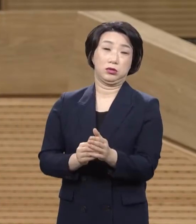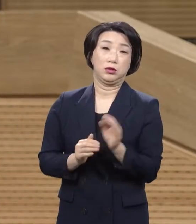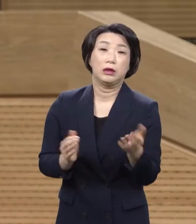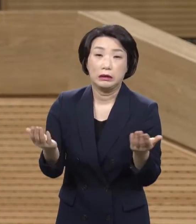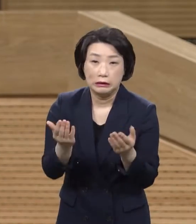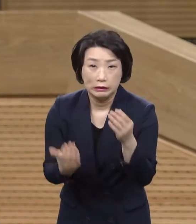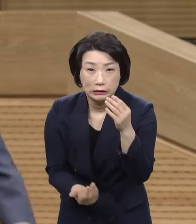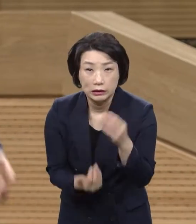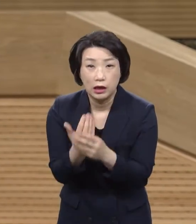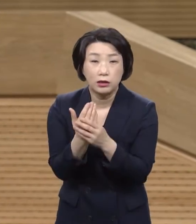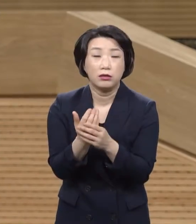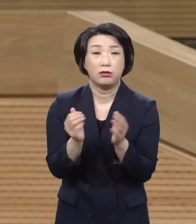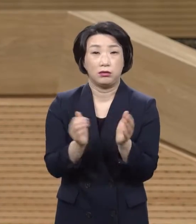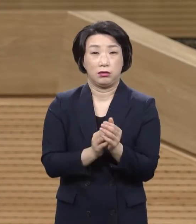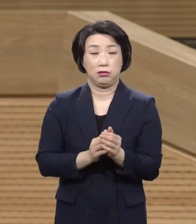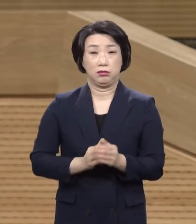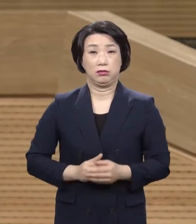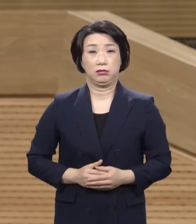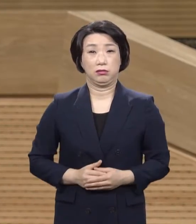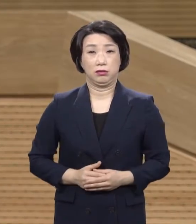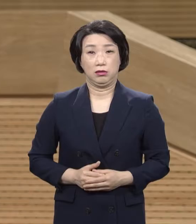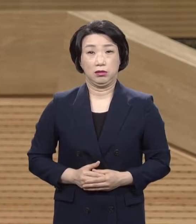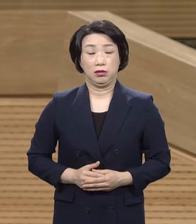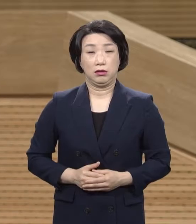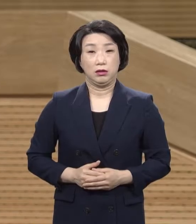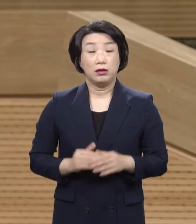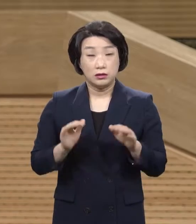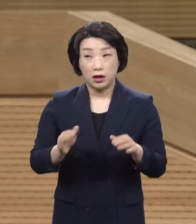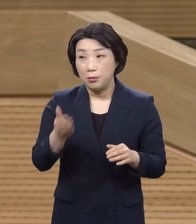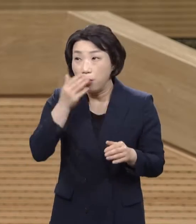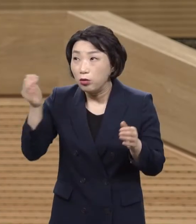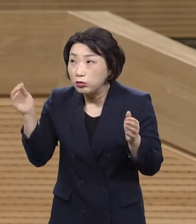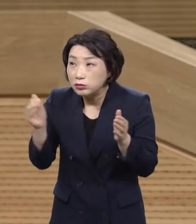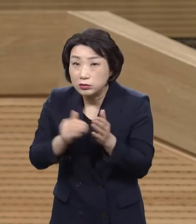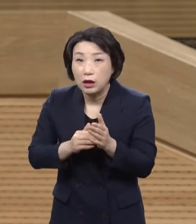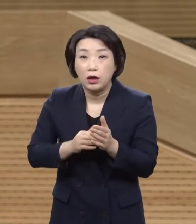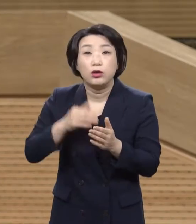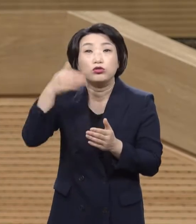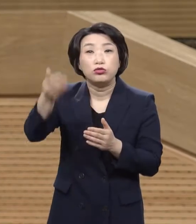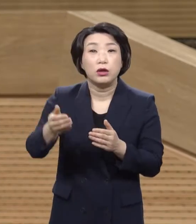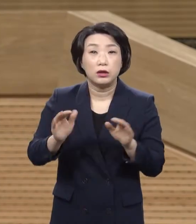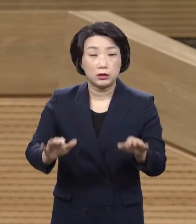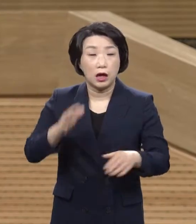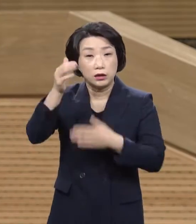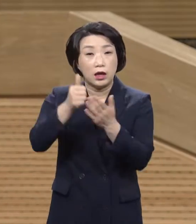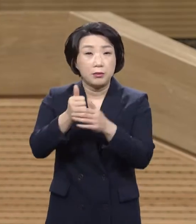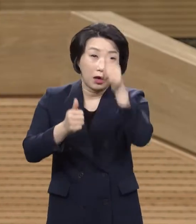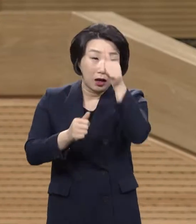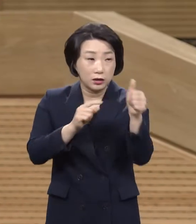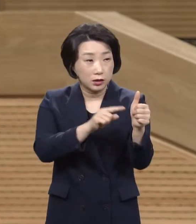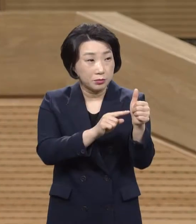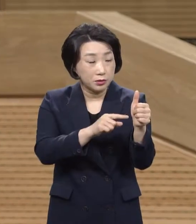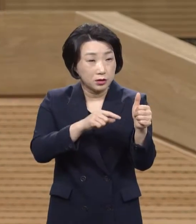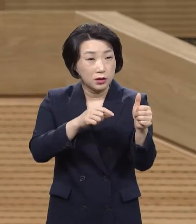이런 일이 벌어져. 예, 먹고 난 다음에 하나님이 불러.